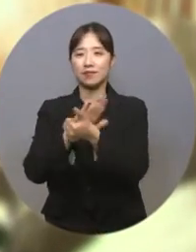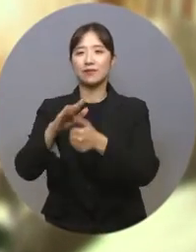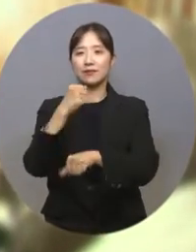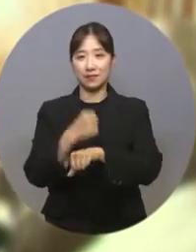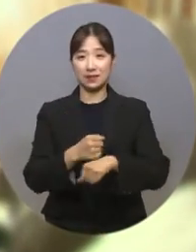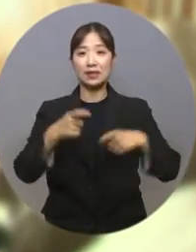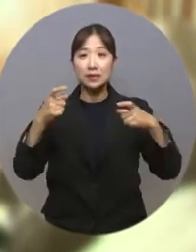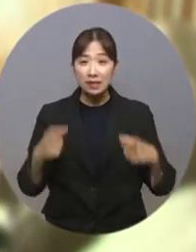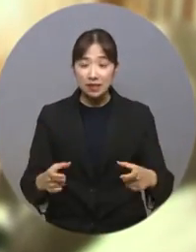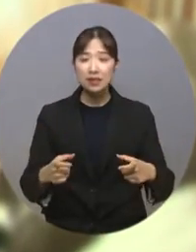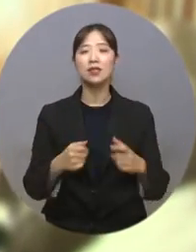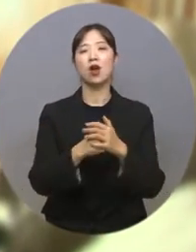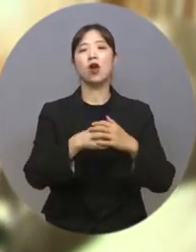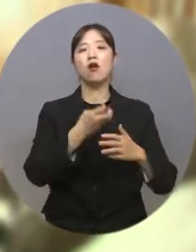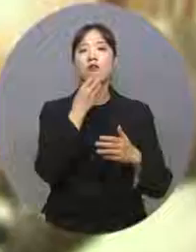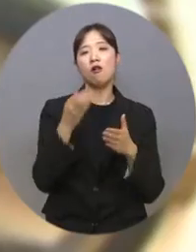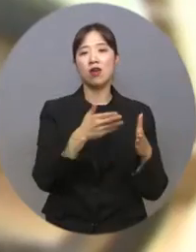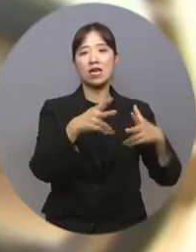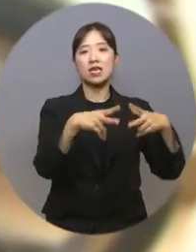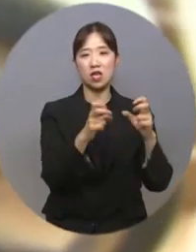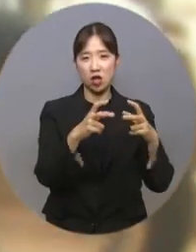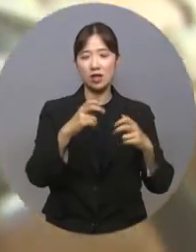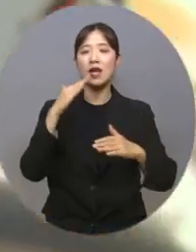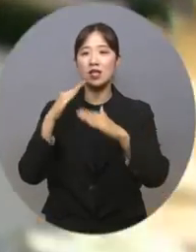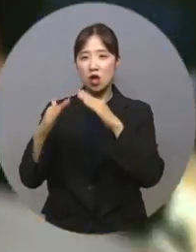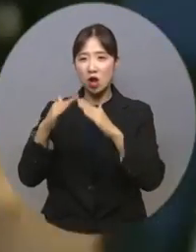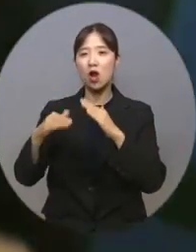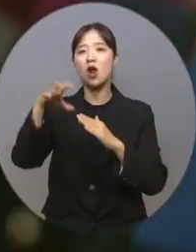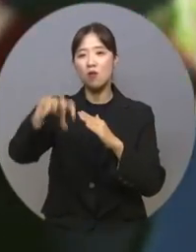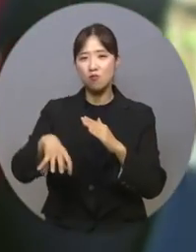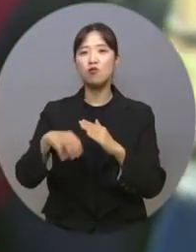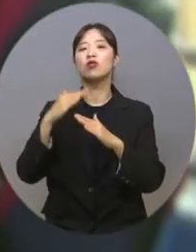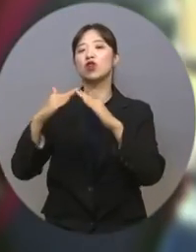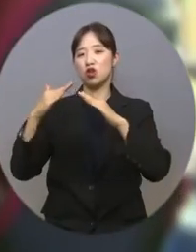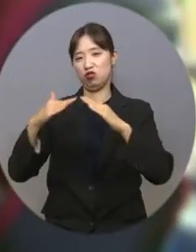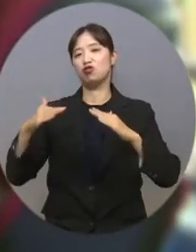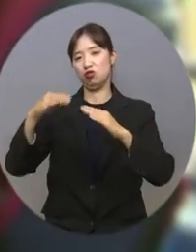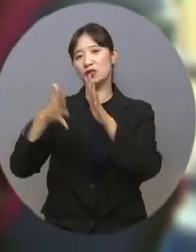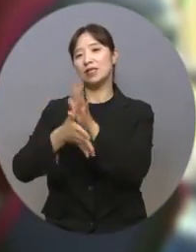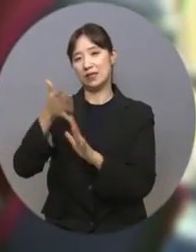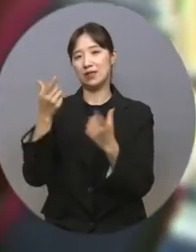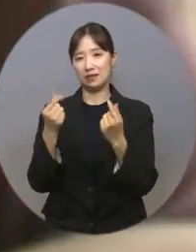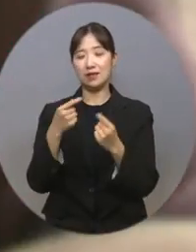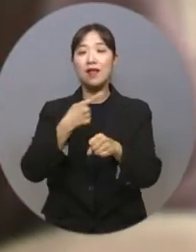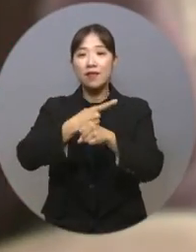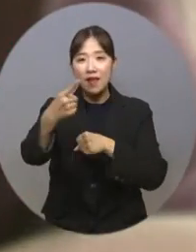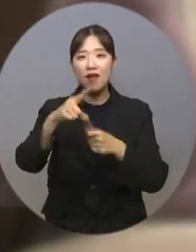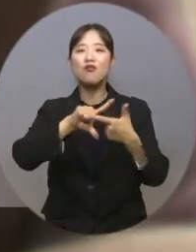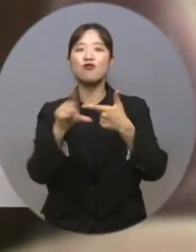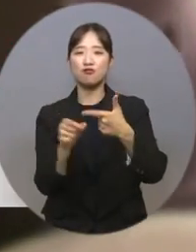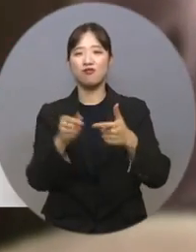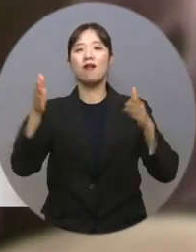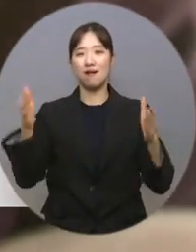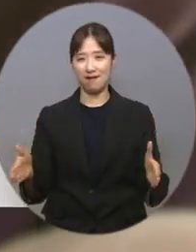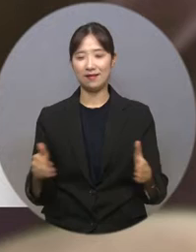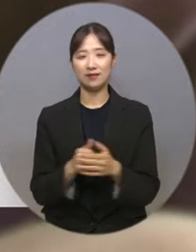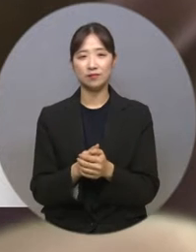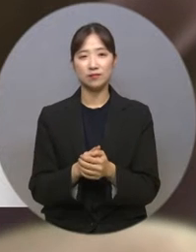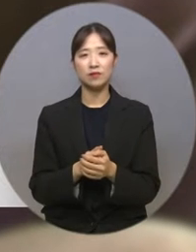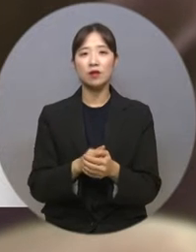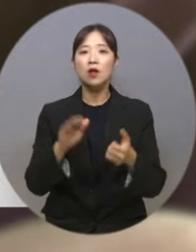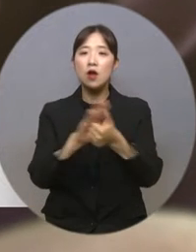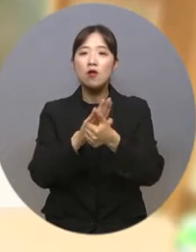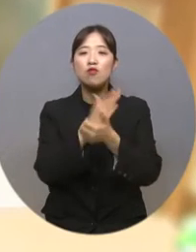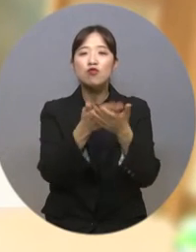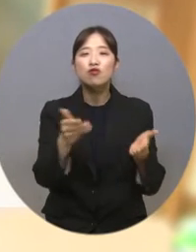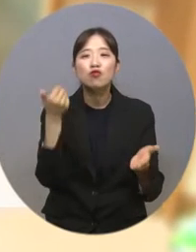성남시와 전라북도 전주시 가 최종 선정되었으며 사업기간은 내년 6월까지 입니다 서비스 대상은 기준